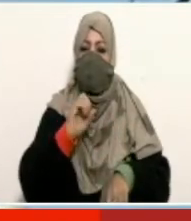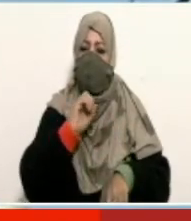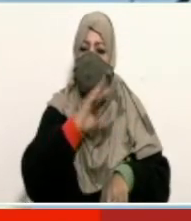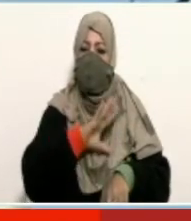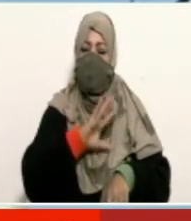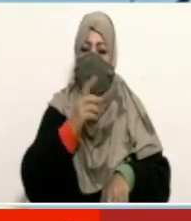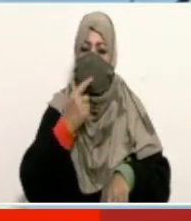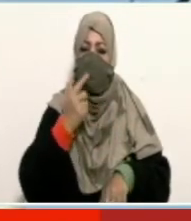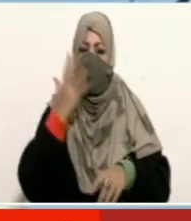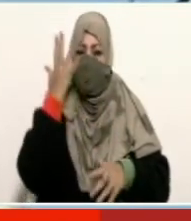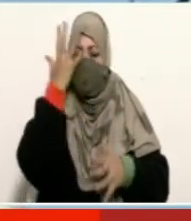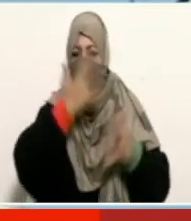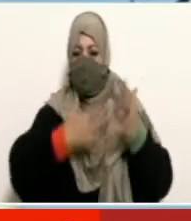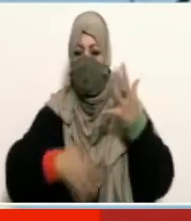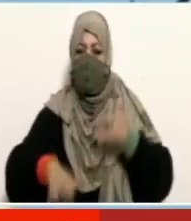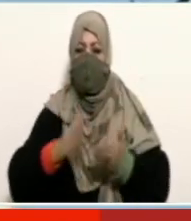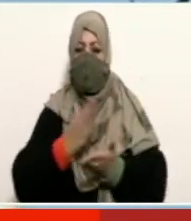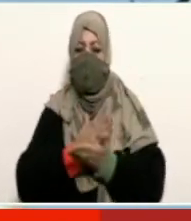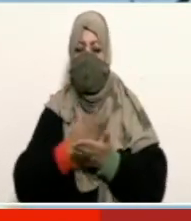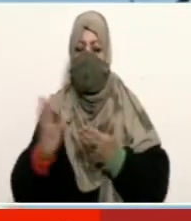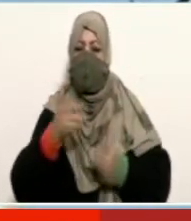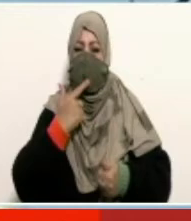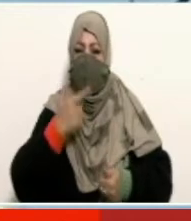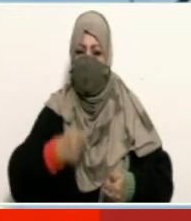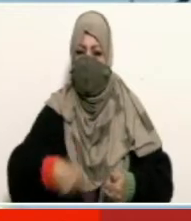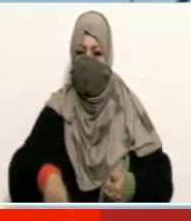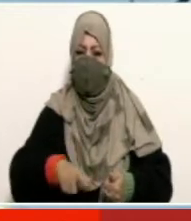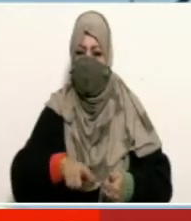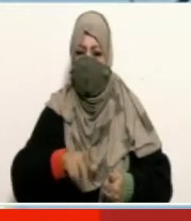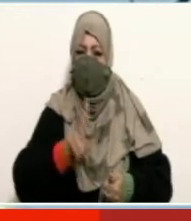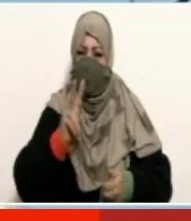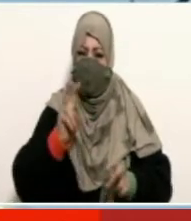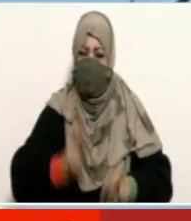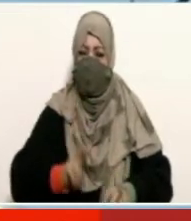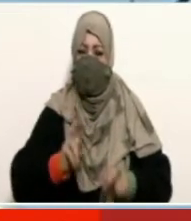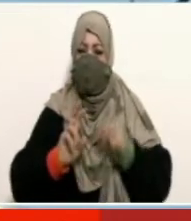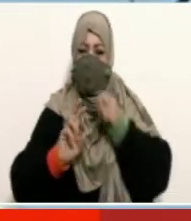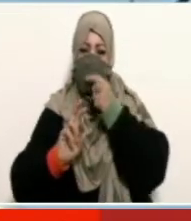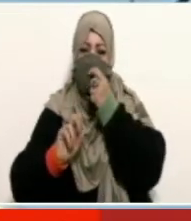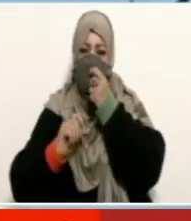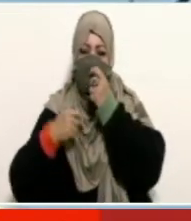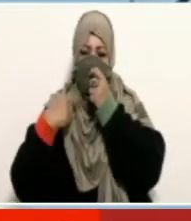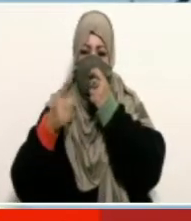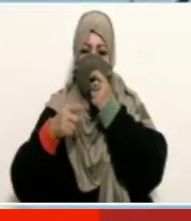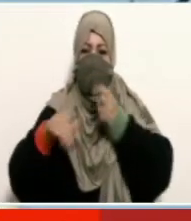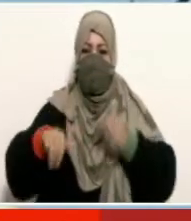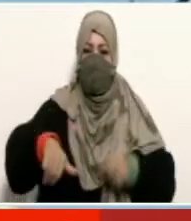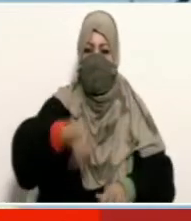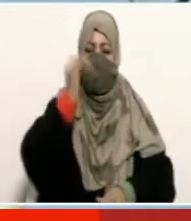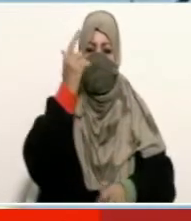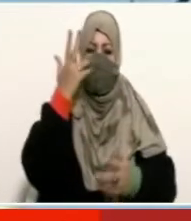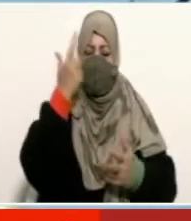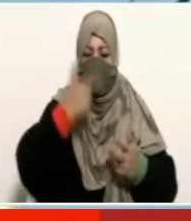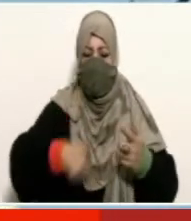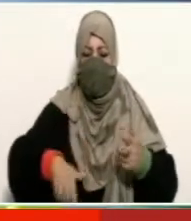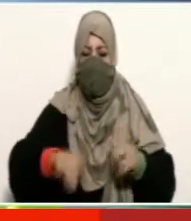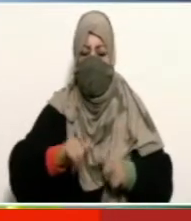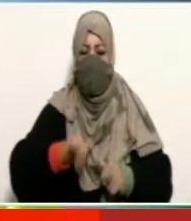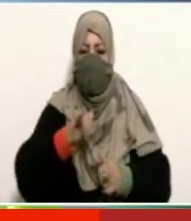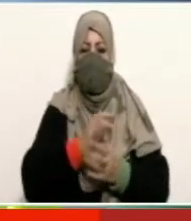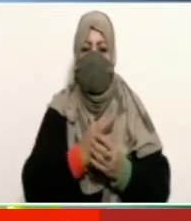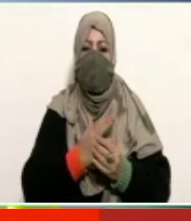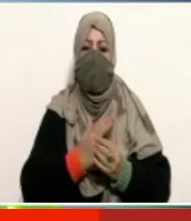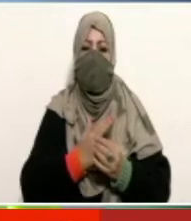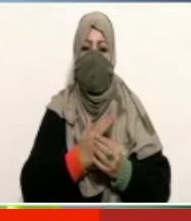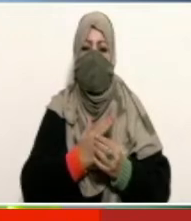بالماء. قال إذا تعذر الغسل، لعل الأخ مبروك مع رجع معنا،